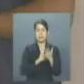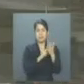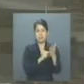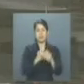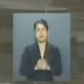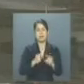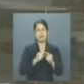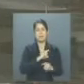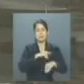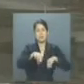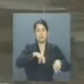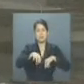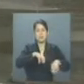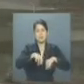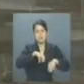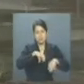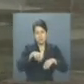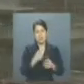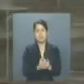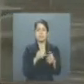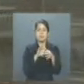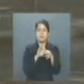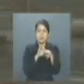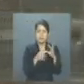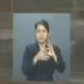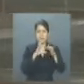มส์ในปี2012ครับ